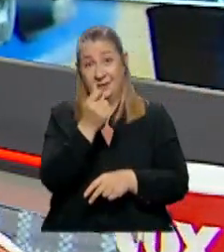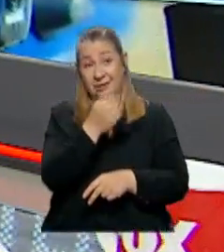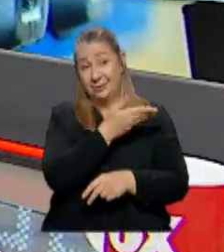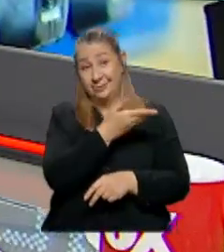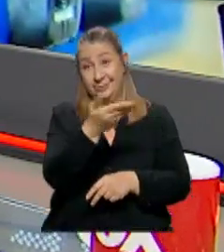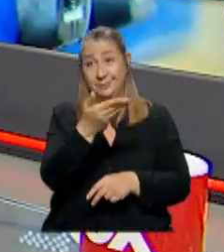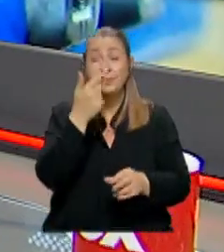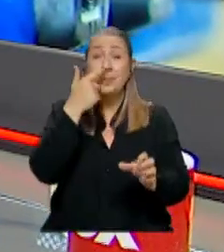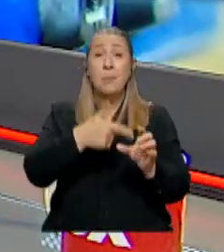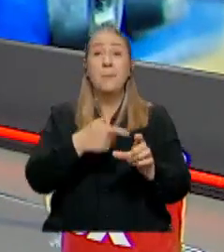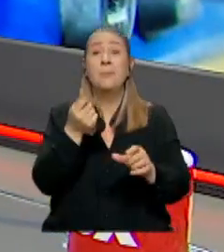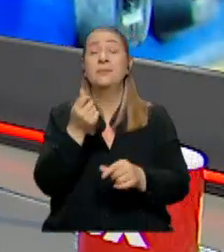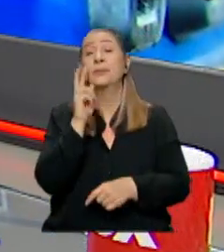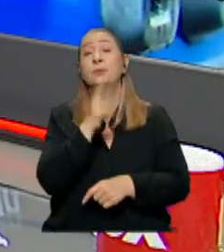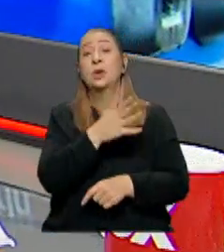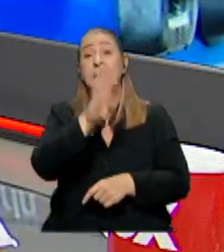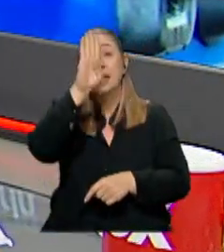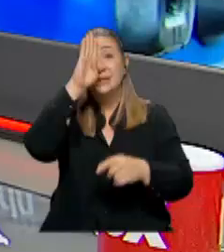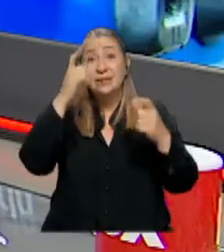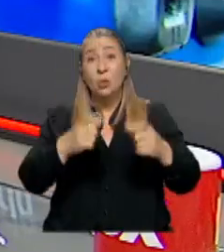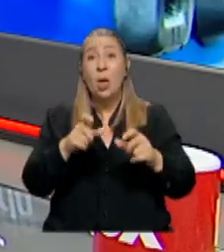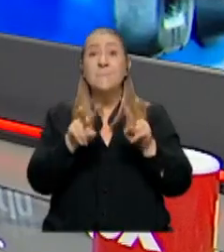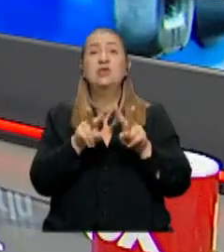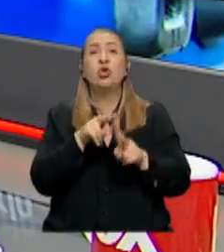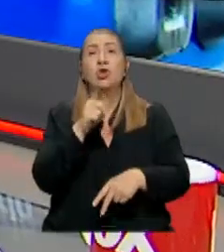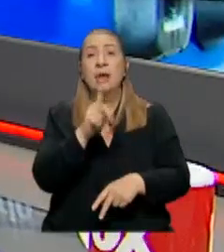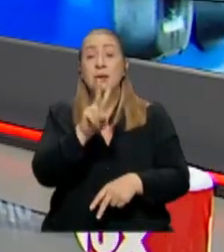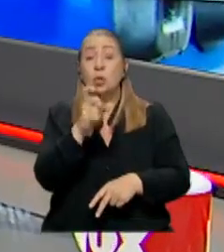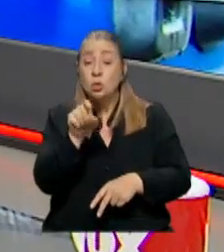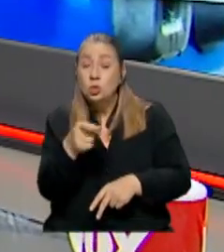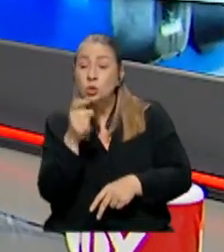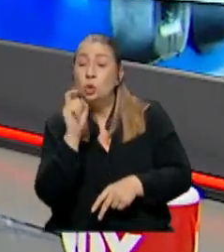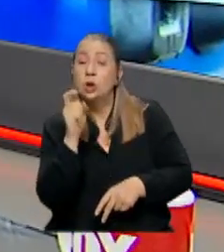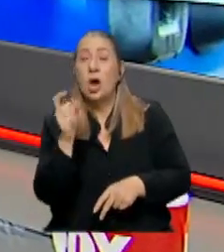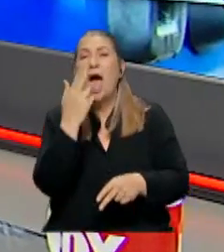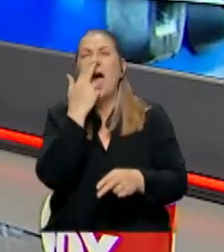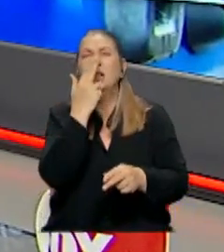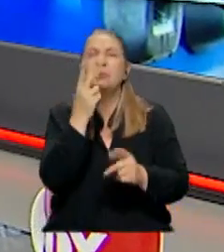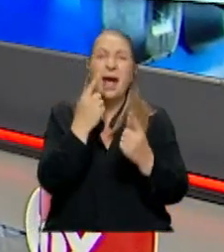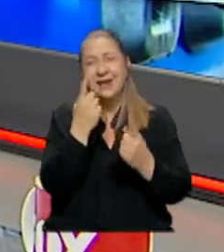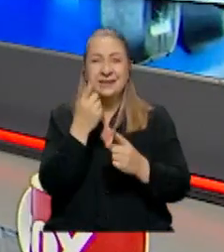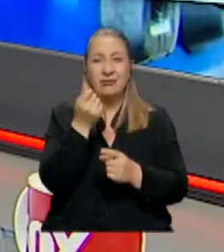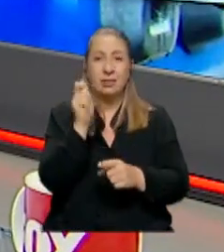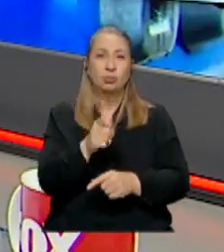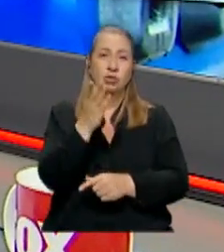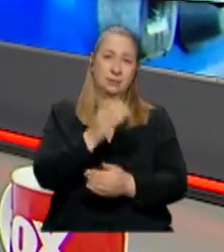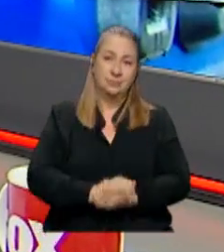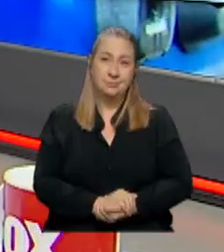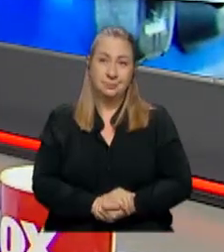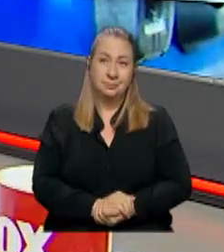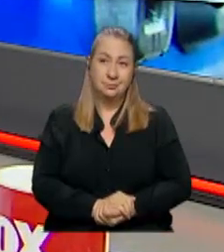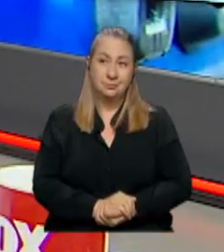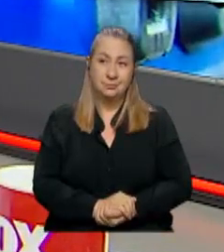fiyatları, akaryakıt, mazot fiyatlarını görüyorsunuz. İstanbul'da 29.99 ayağımız alışsın fiyatı yapmışlar.